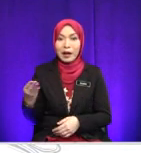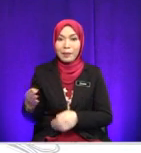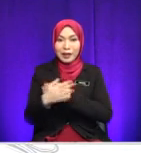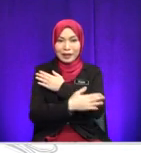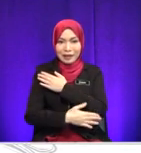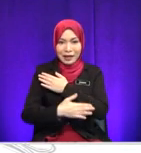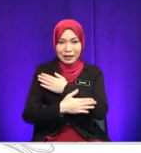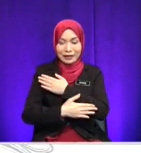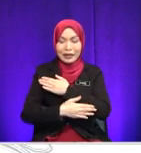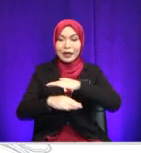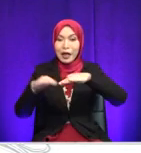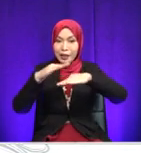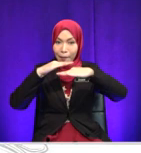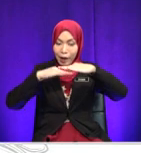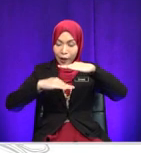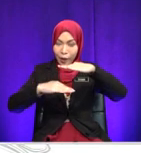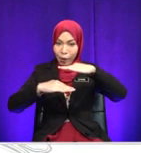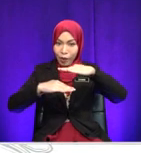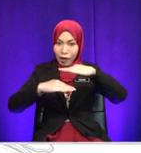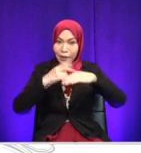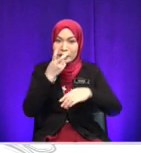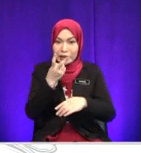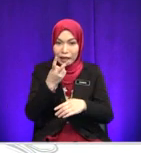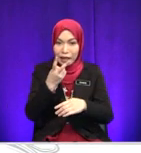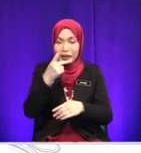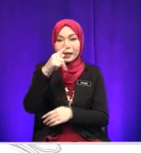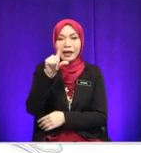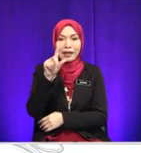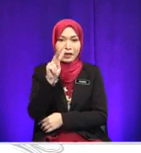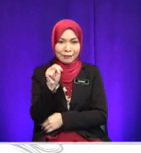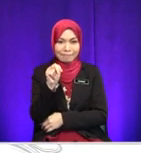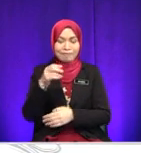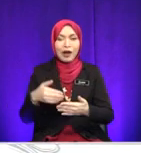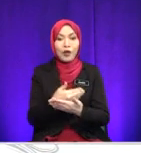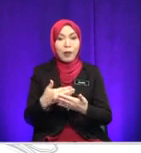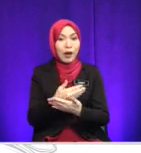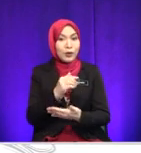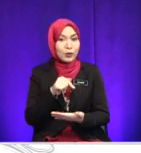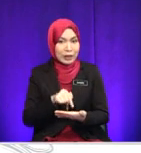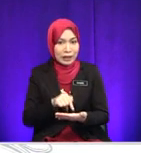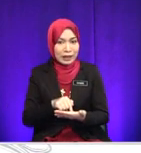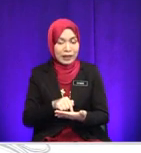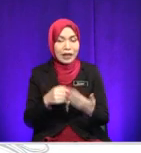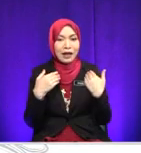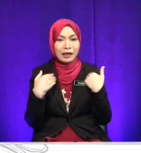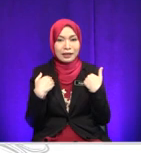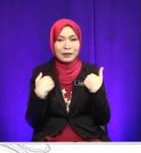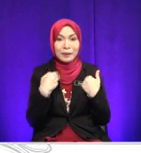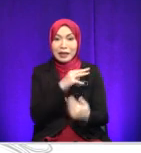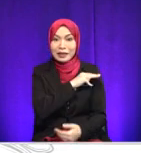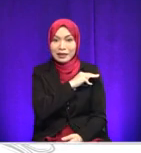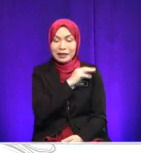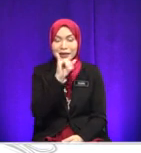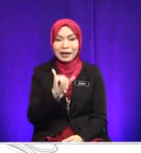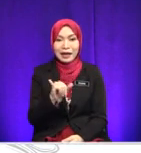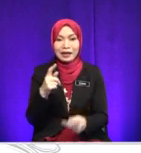contoh, baru-baru ini Yang Berhormat Datuk Kamarudin Jaafar, Timbalan Menteri Luar Negeri akan mengadakan lawatan kerja ke Republik Uzbekistan dan